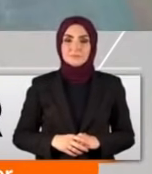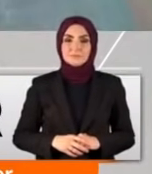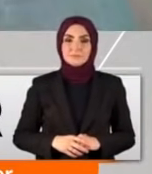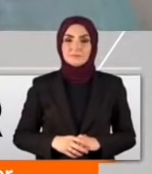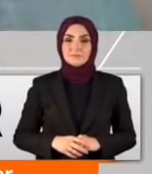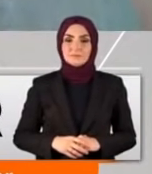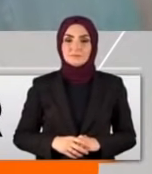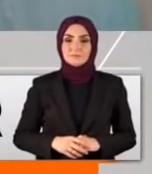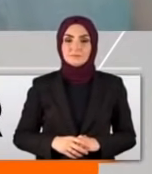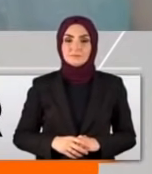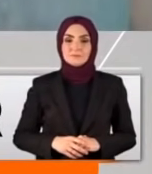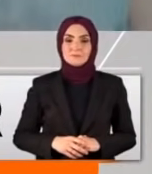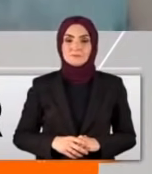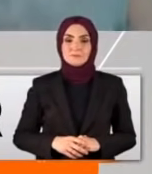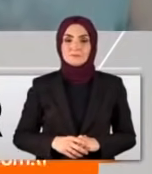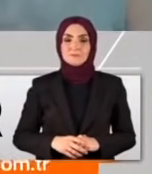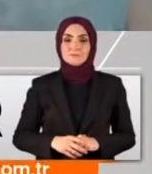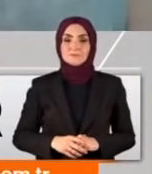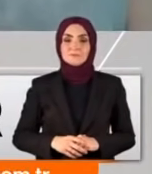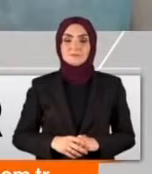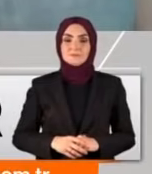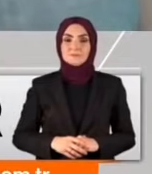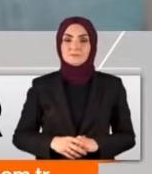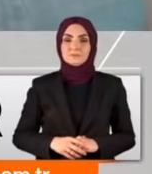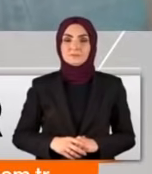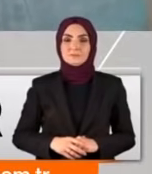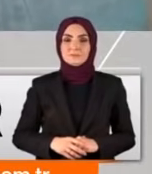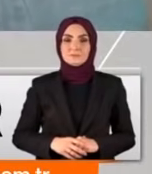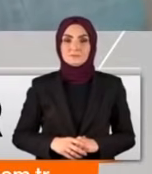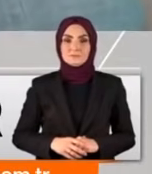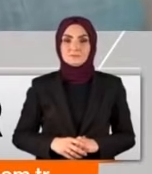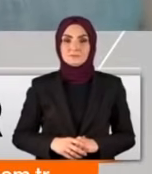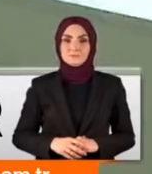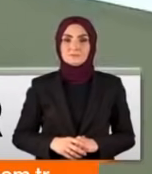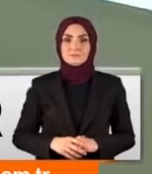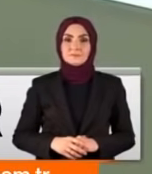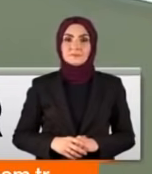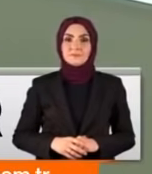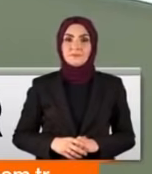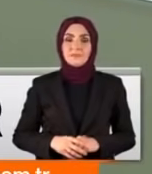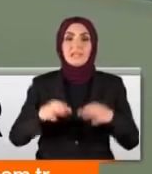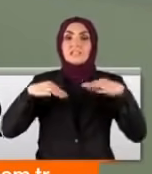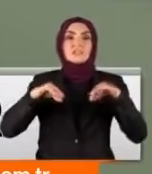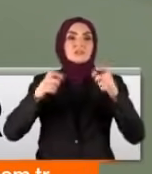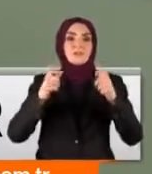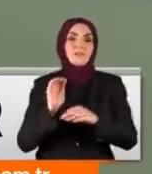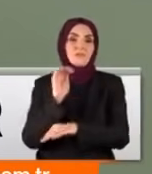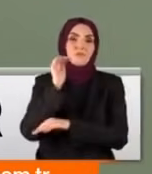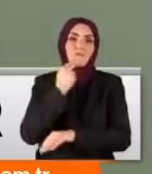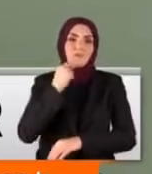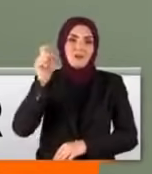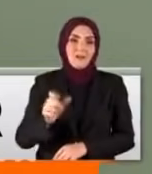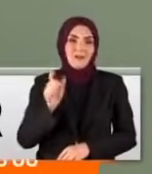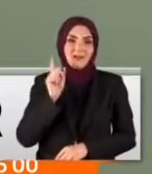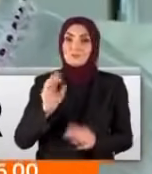müddet. Hiç konuşamıyordum yazıyla. Anlaşıyordum. Bir tek derdimi kardeşim anlıyordu. Eskişehir'de yaşayan kadına çare